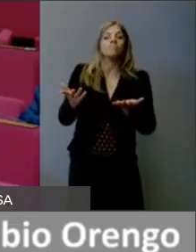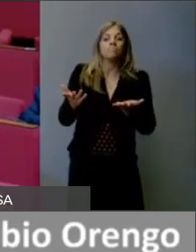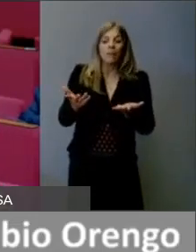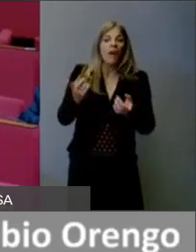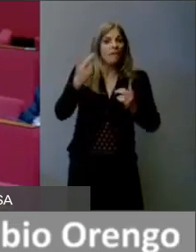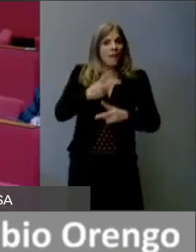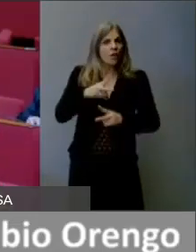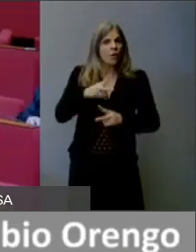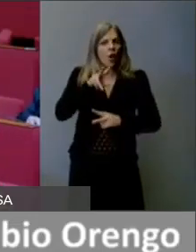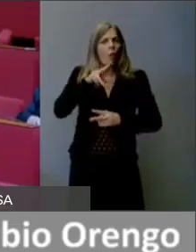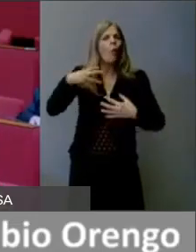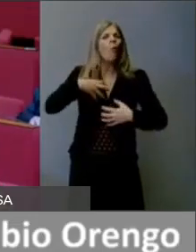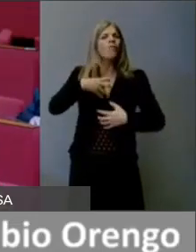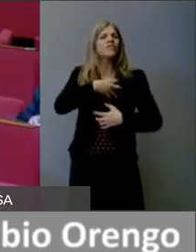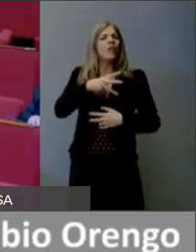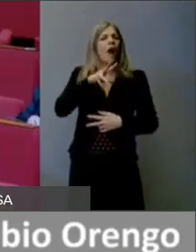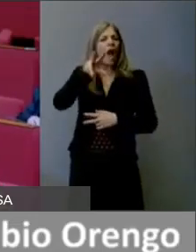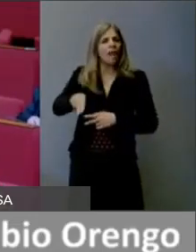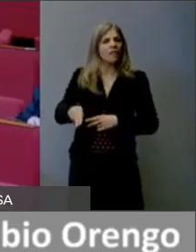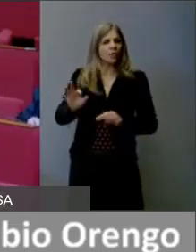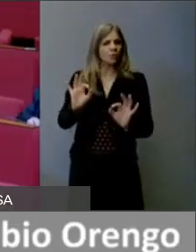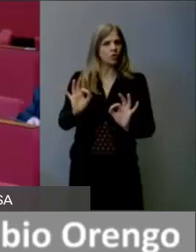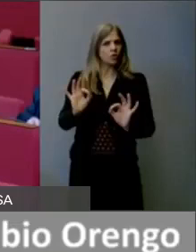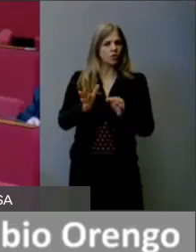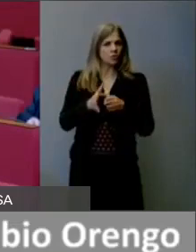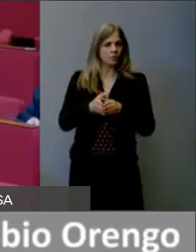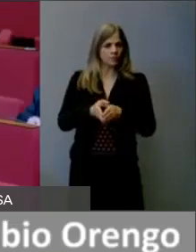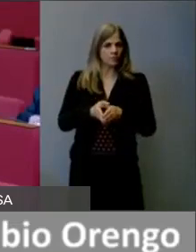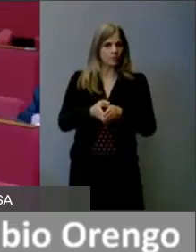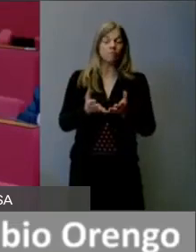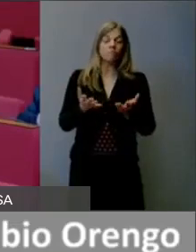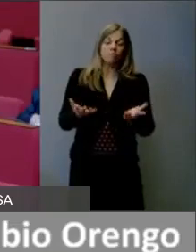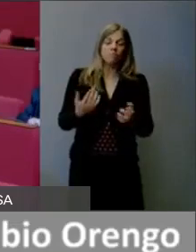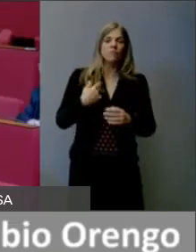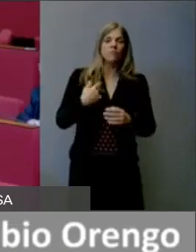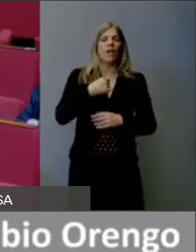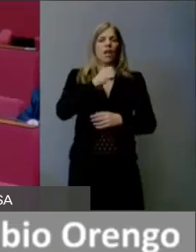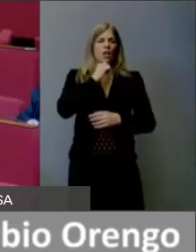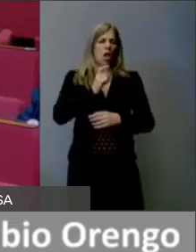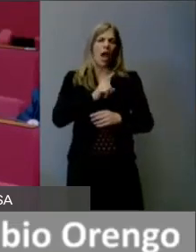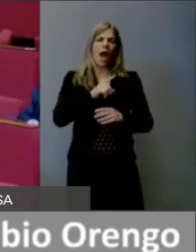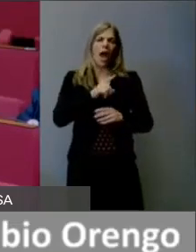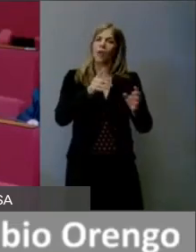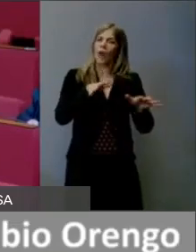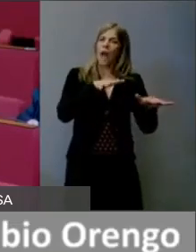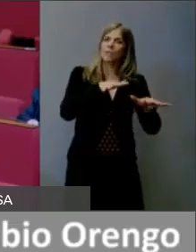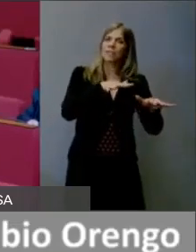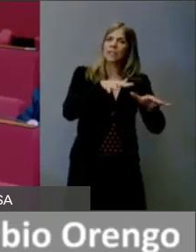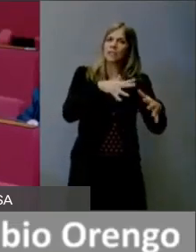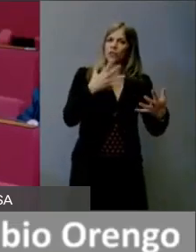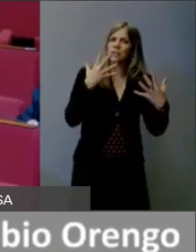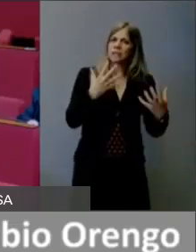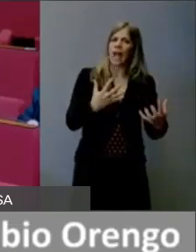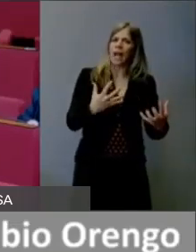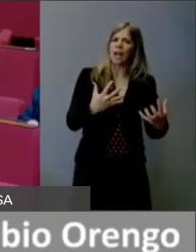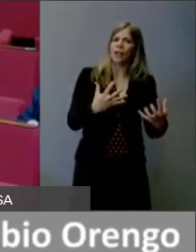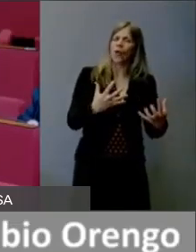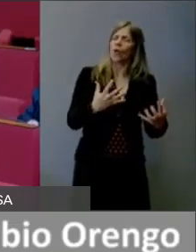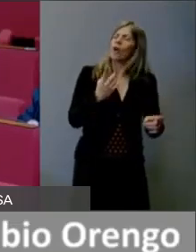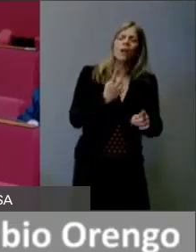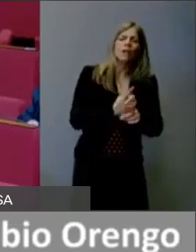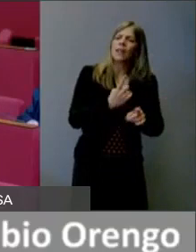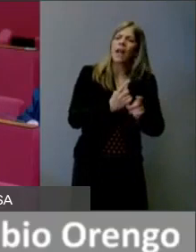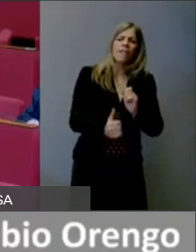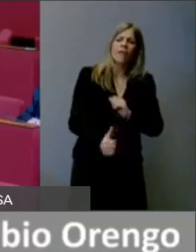a questi cittadini. Io credo che da parte di un'amministrazione seria ci sia la necessità di accompagnare